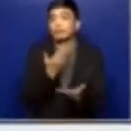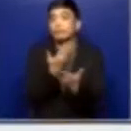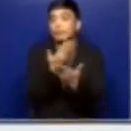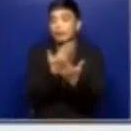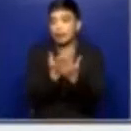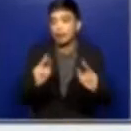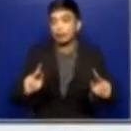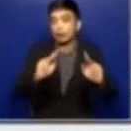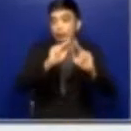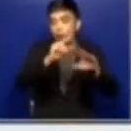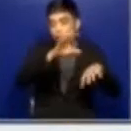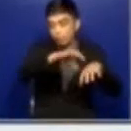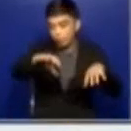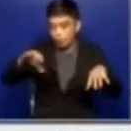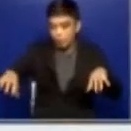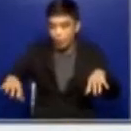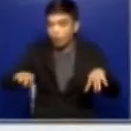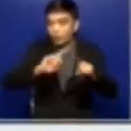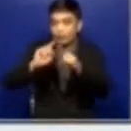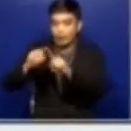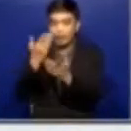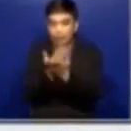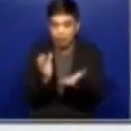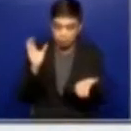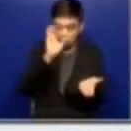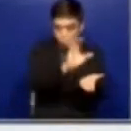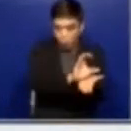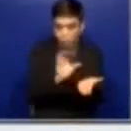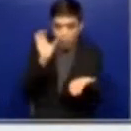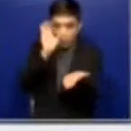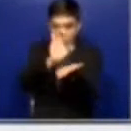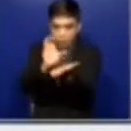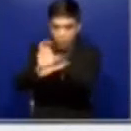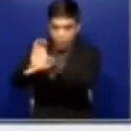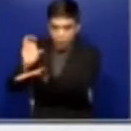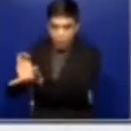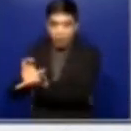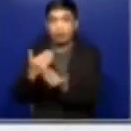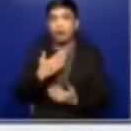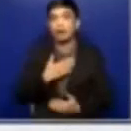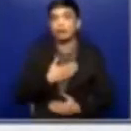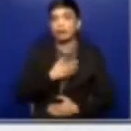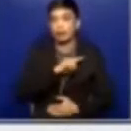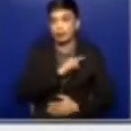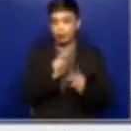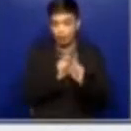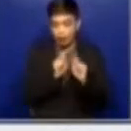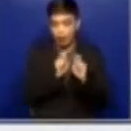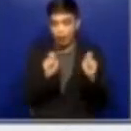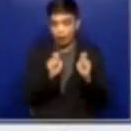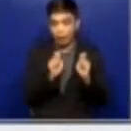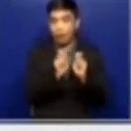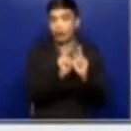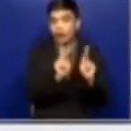นะครับ26กว่าหน่วยงาน27หน่วยงานงบแม้แต่ผมเป็นอนุกรรมาธิการอยู่ปัจจุบันนี้ก็ยังได้เห็นว่าง